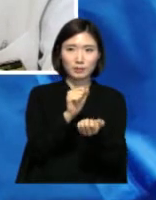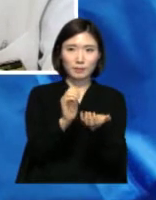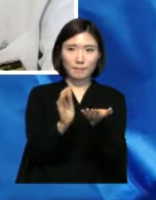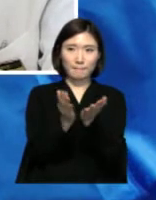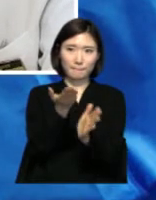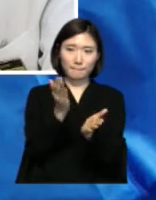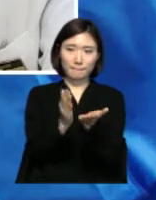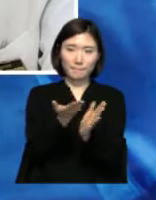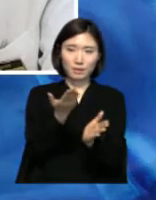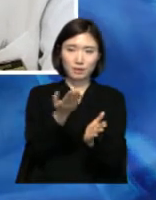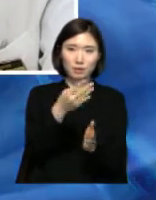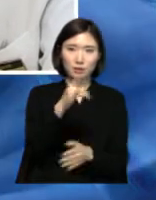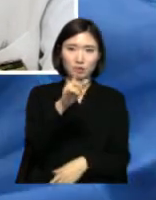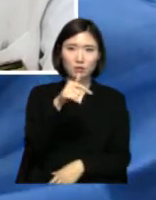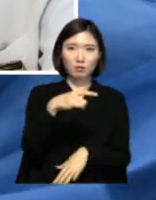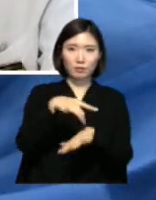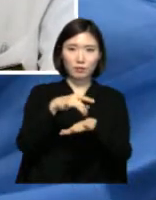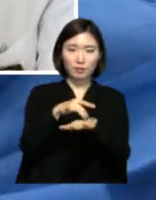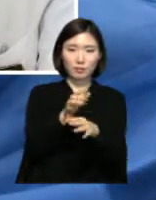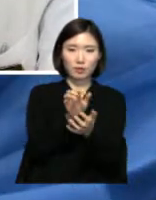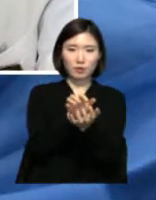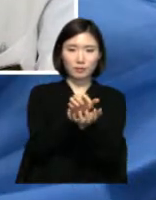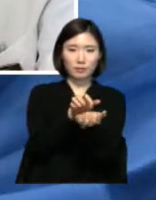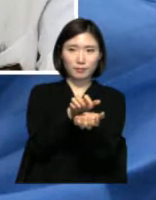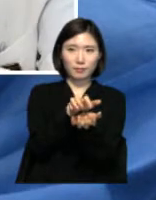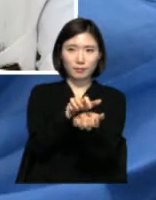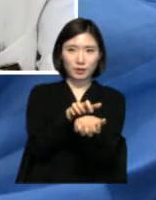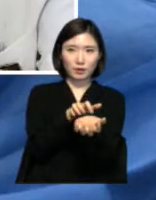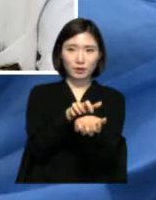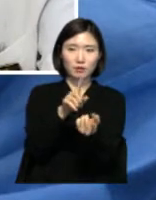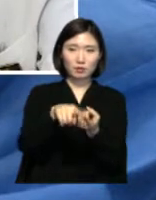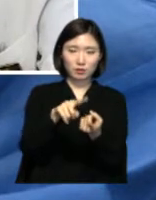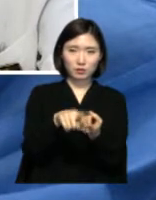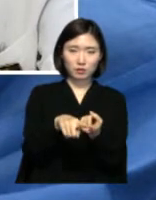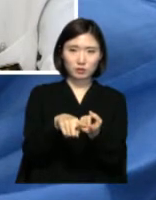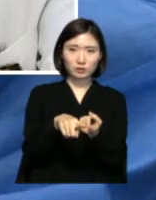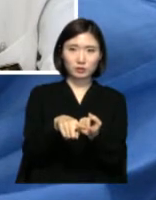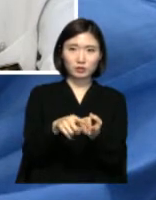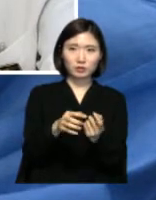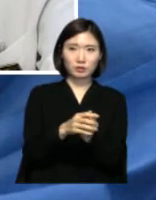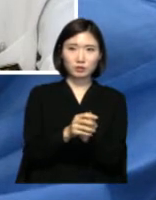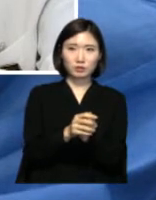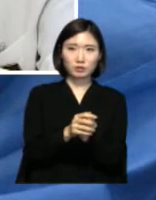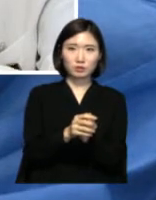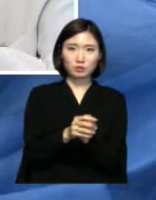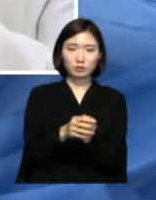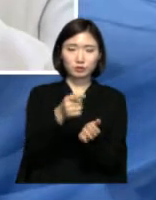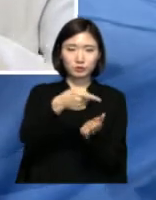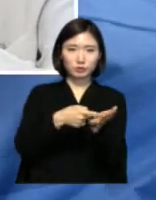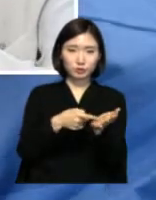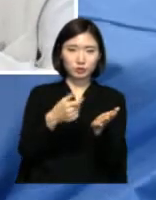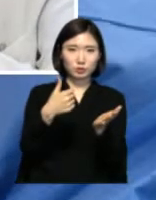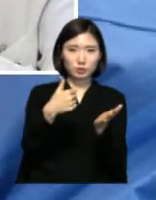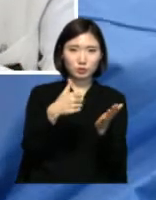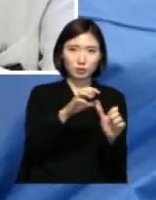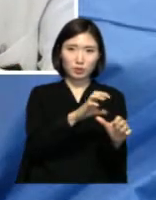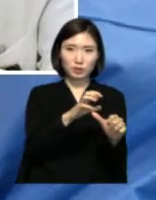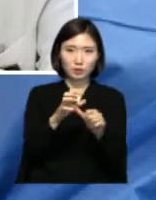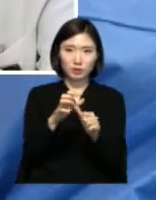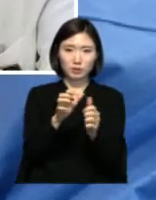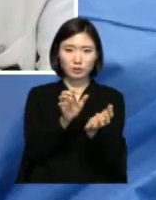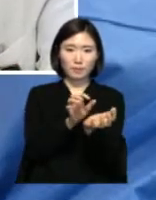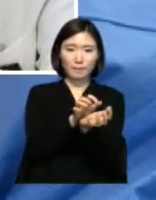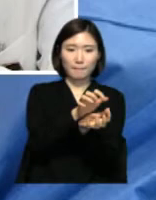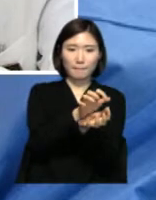이제 턱뼈가 이제 앞으로 이동이 되어 있는 경우에는 이제 수술적인 어떤 도구를 이용해서 이제 교합을 잡아주게